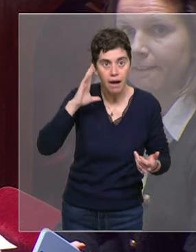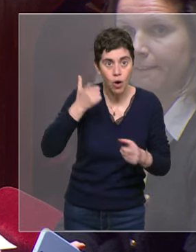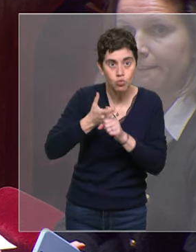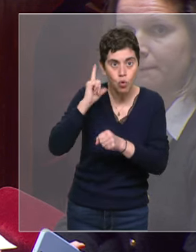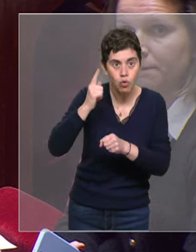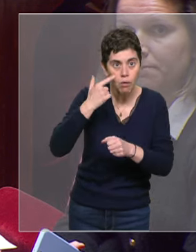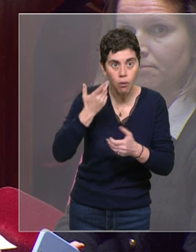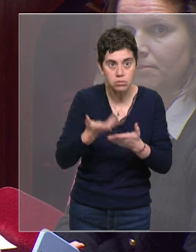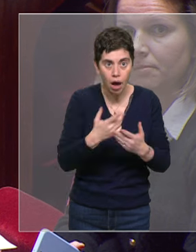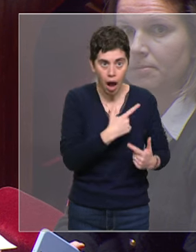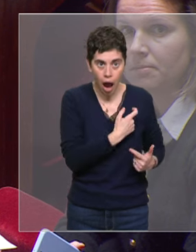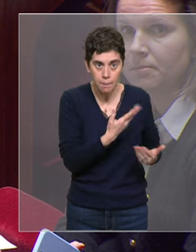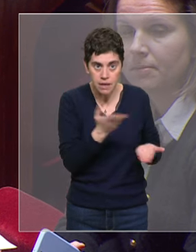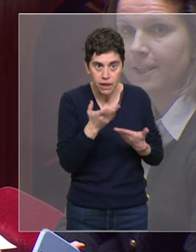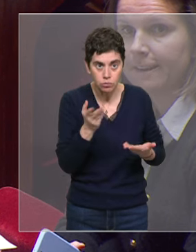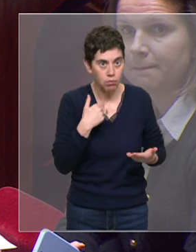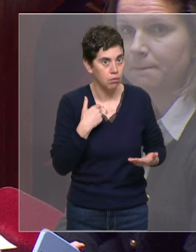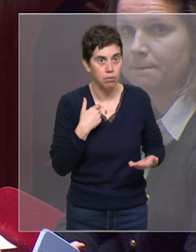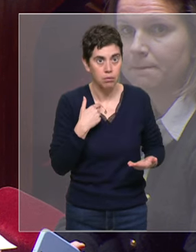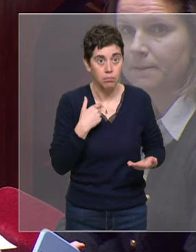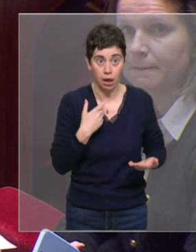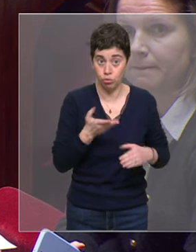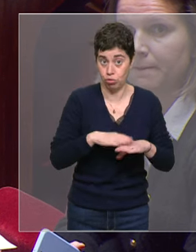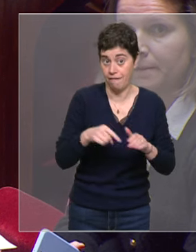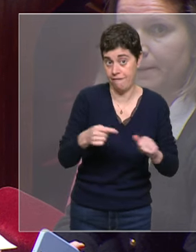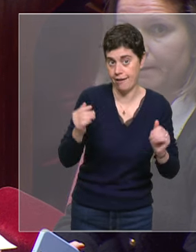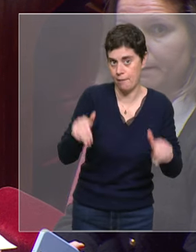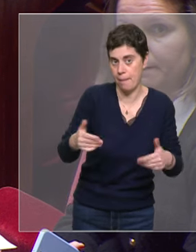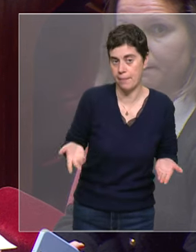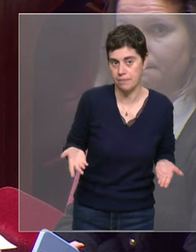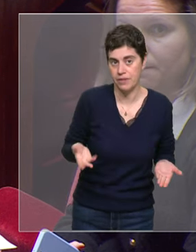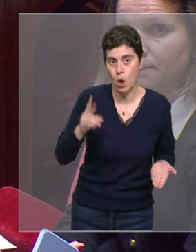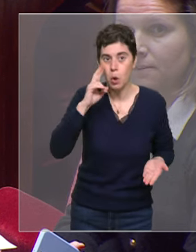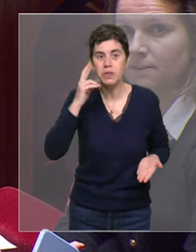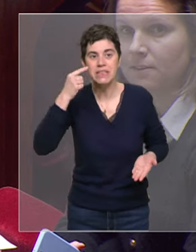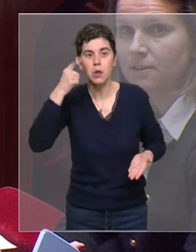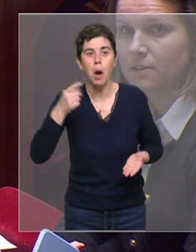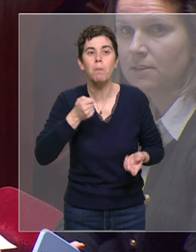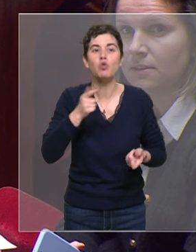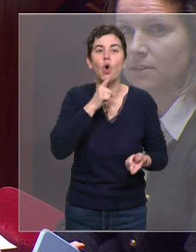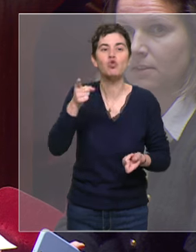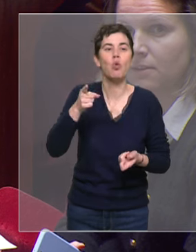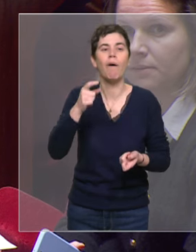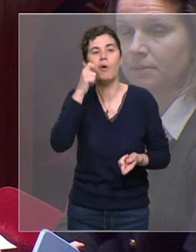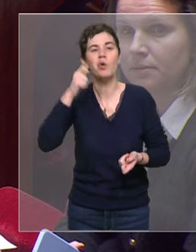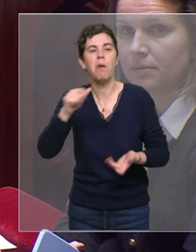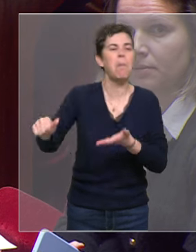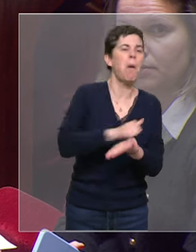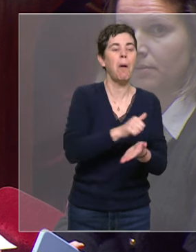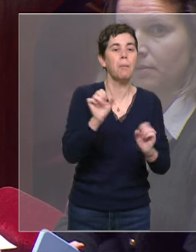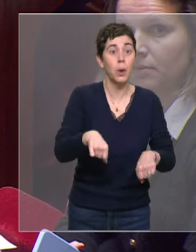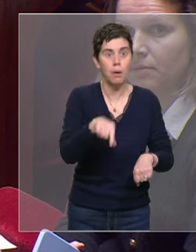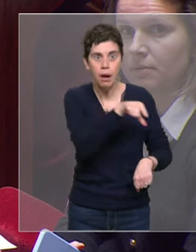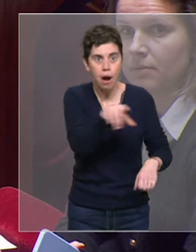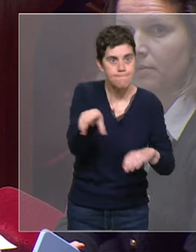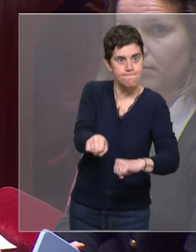la livraison d'armes, s'est finalement réalisé. La Russie pensait écraser l'Ukraine en quelques jours. Elle s'est heurtée à une